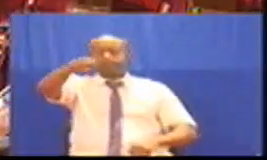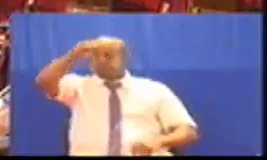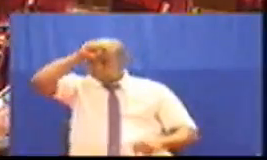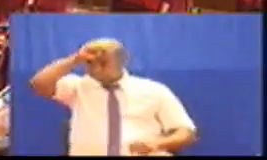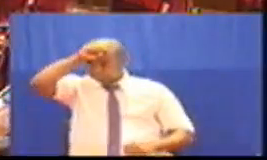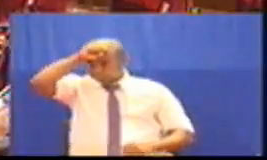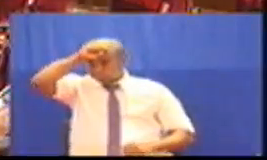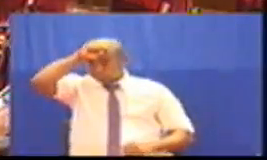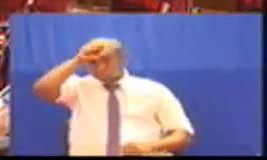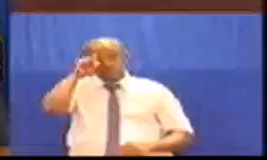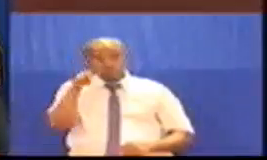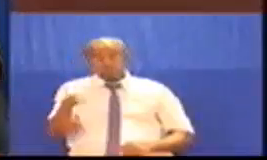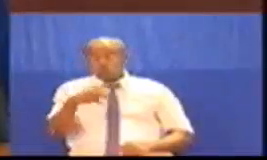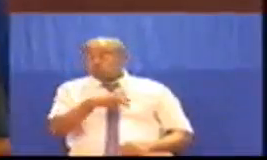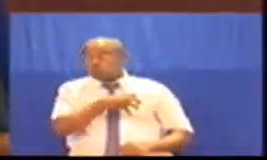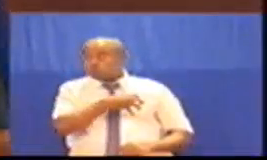waziri wetu,